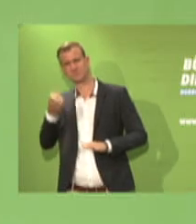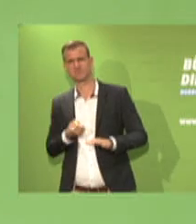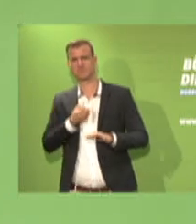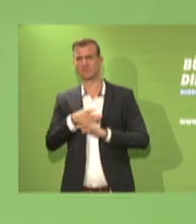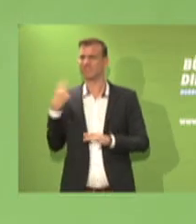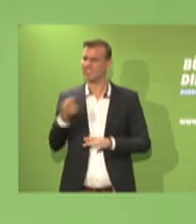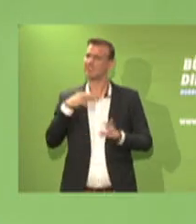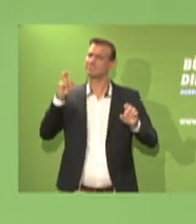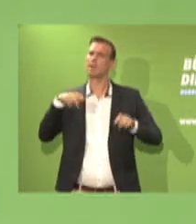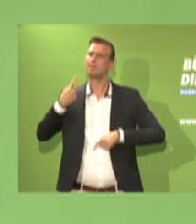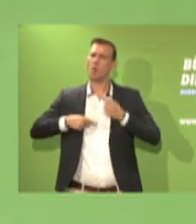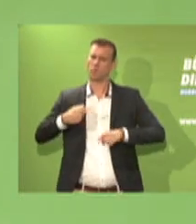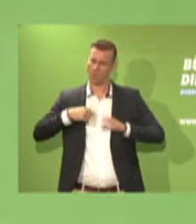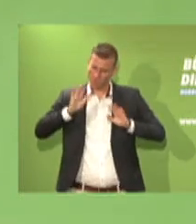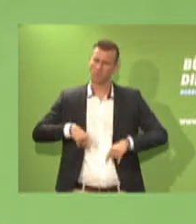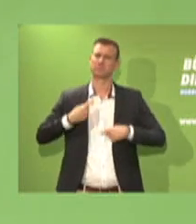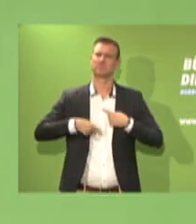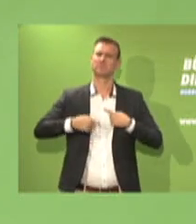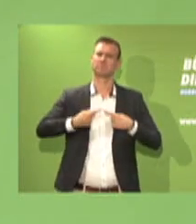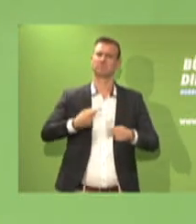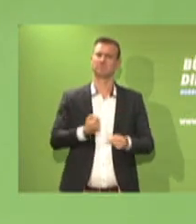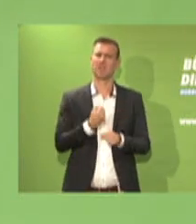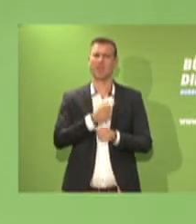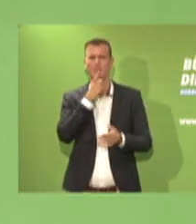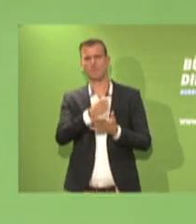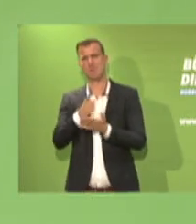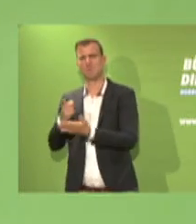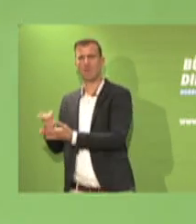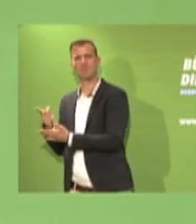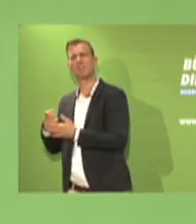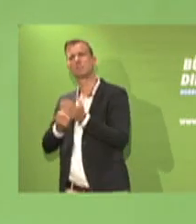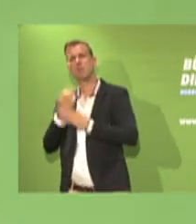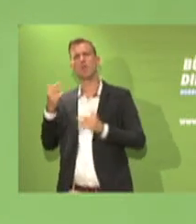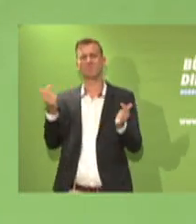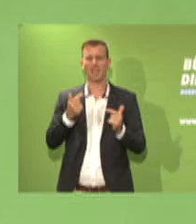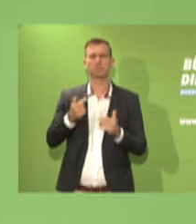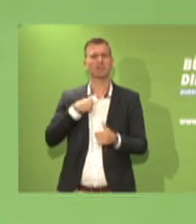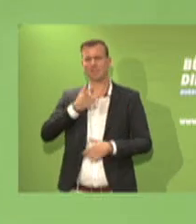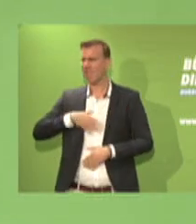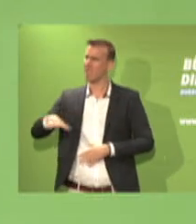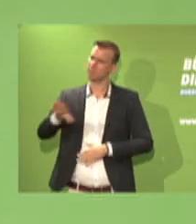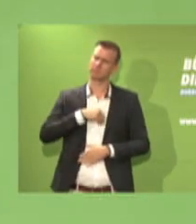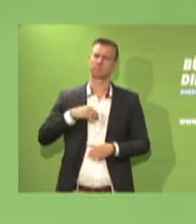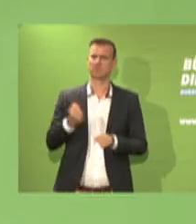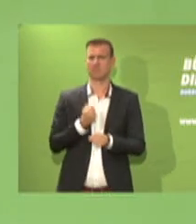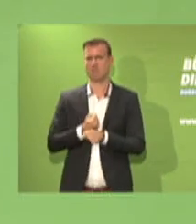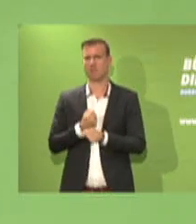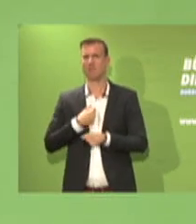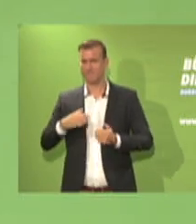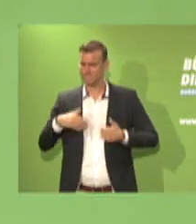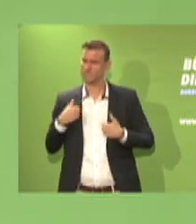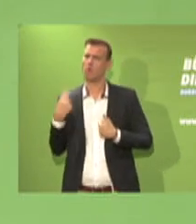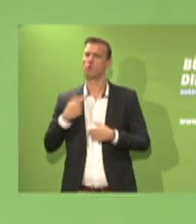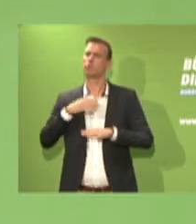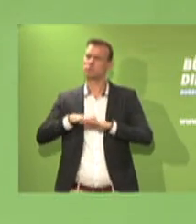Motor sind für das, was wir an neuen, innovativen Gesundheits- und Pflegekonzepten vor Ort brauchen. Ich bin gern mit euch dabei und ich freue mich darauf, dass wir die